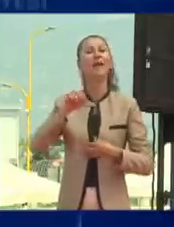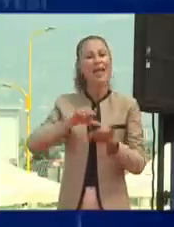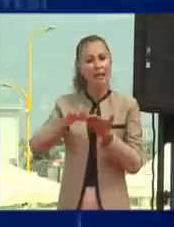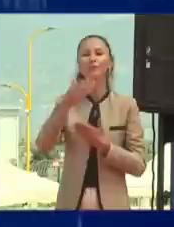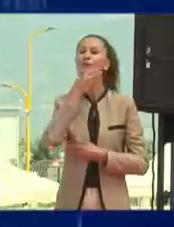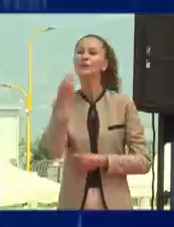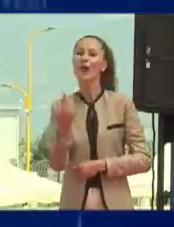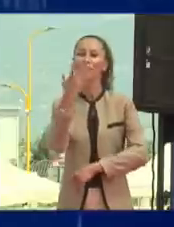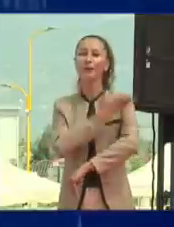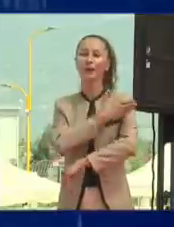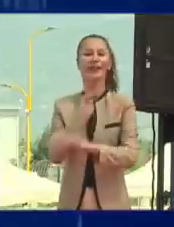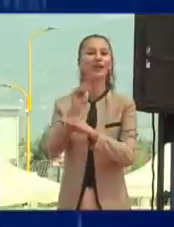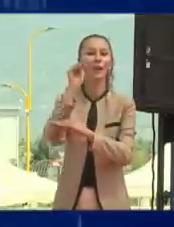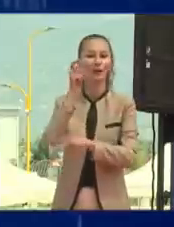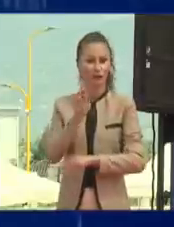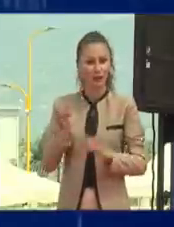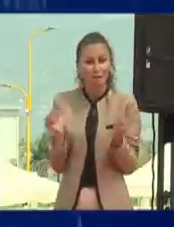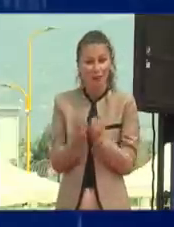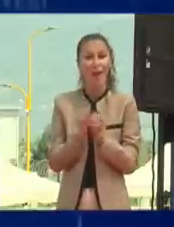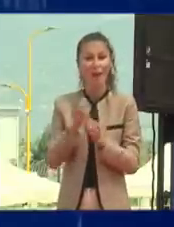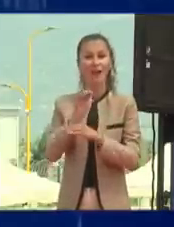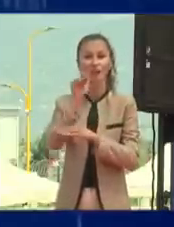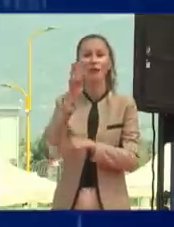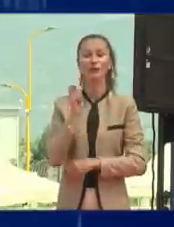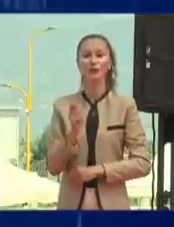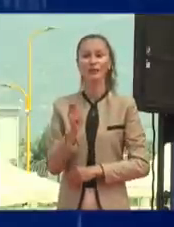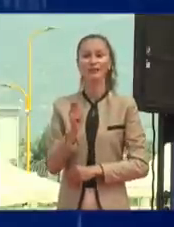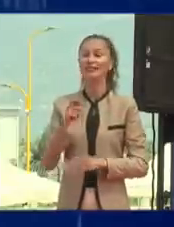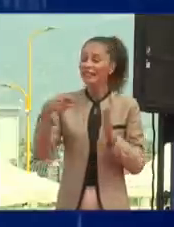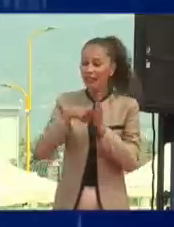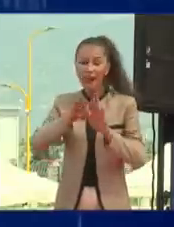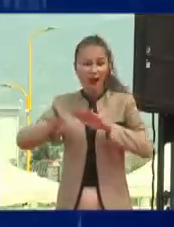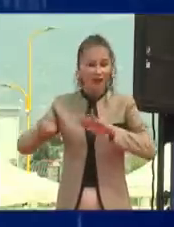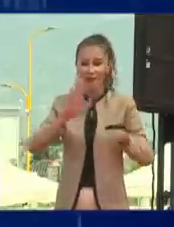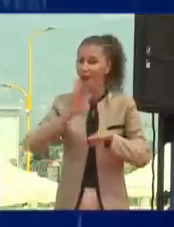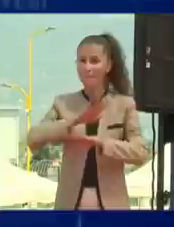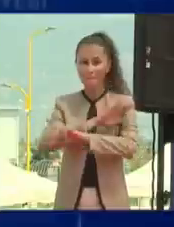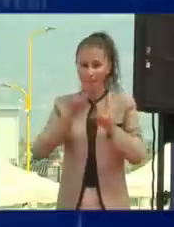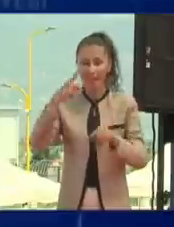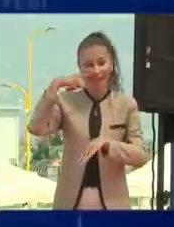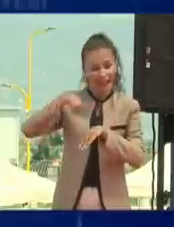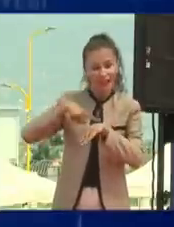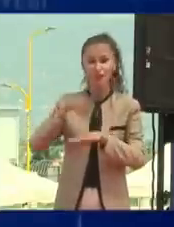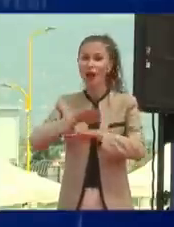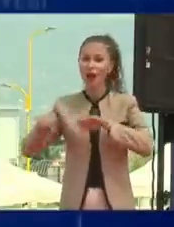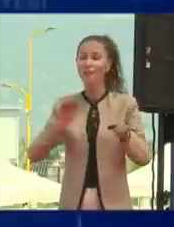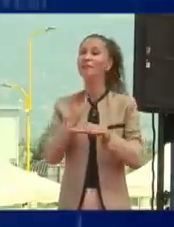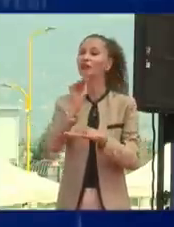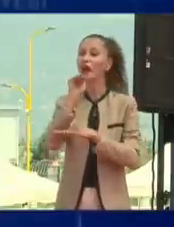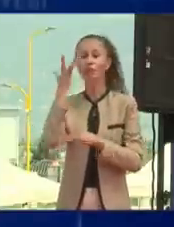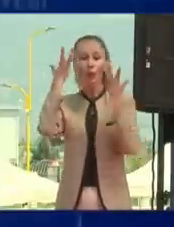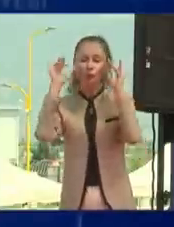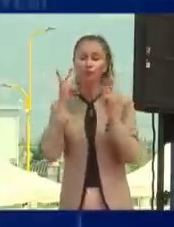güzel bir ülkede yaşamak zorundayız. Beraber yaşamak zorundayız. Kimlik ayrımı yapmadan, inanç ayrımı yapmadan, yaşam tarzı